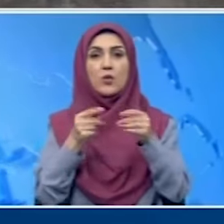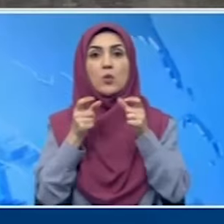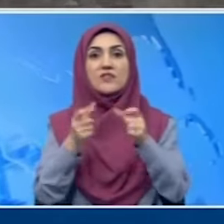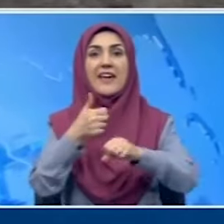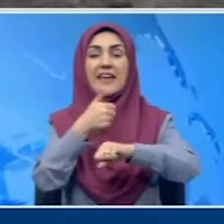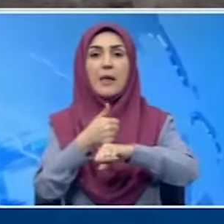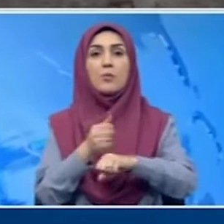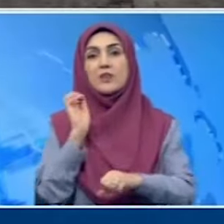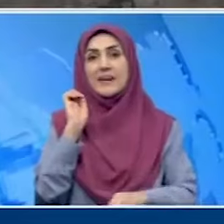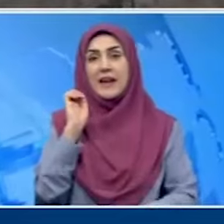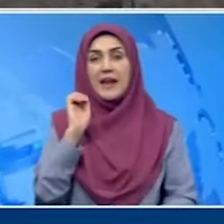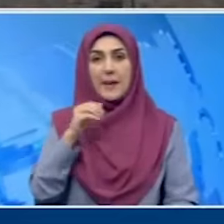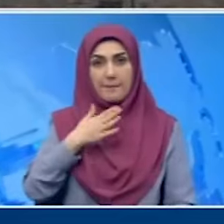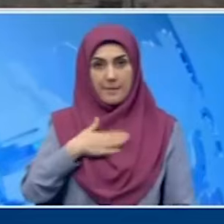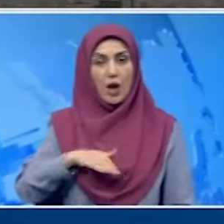بهمن ماه